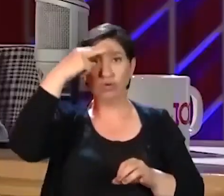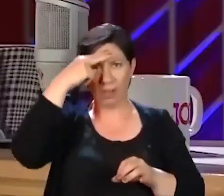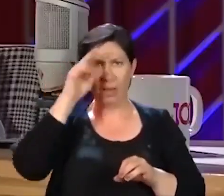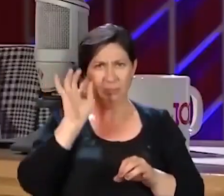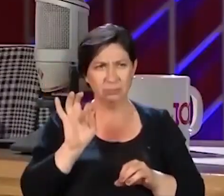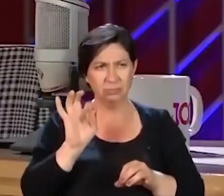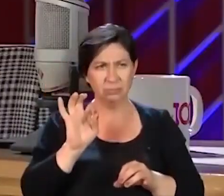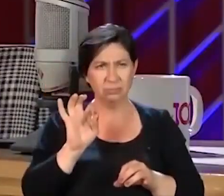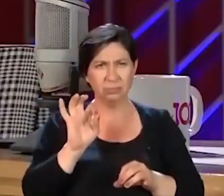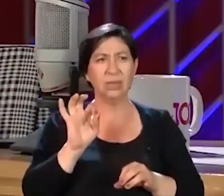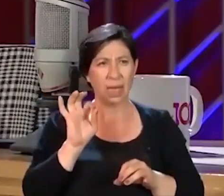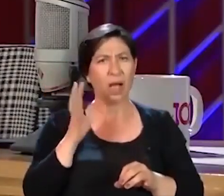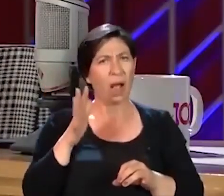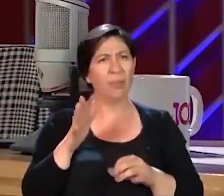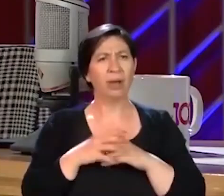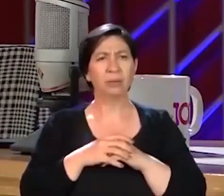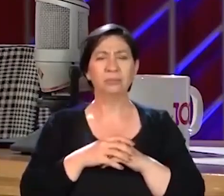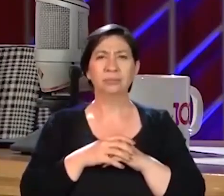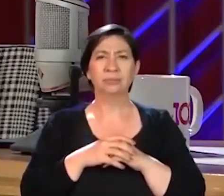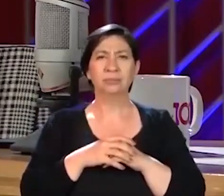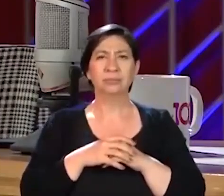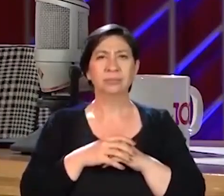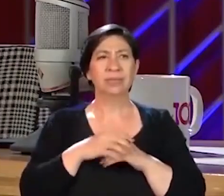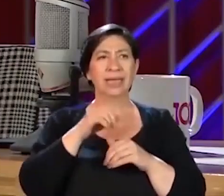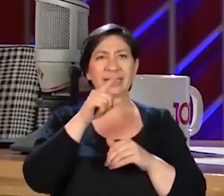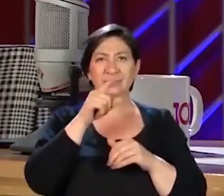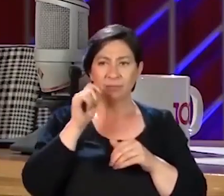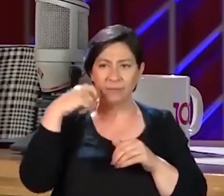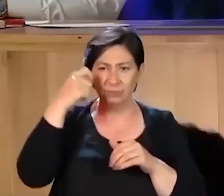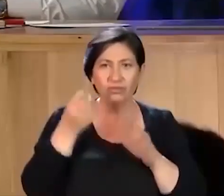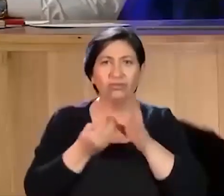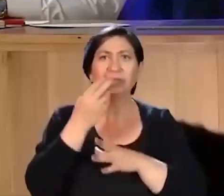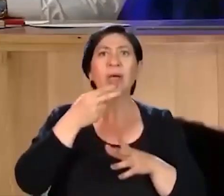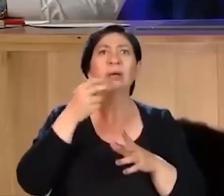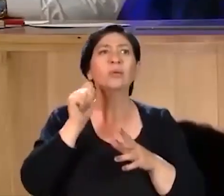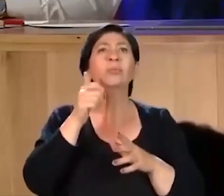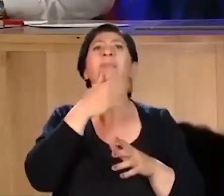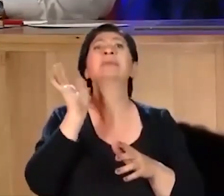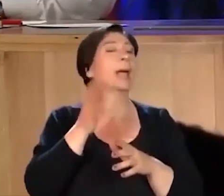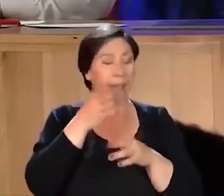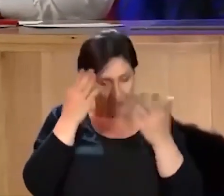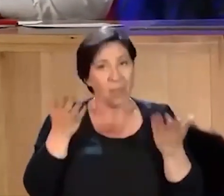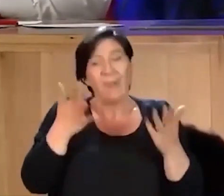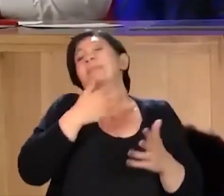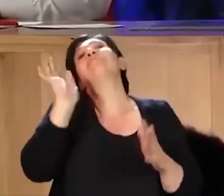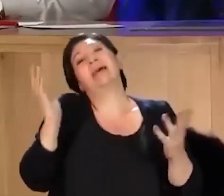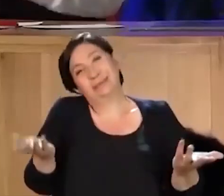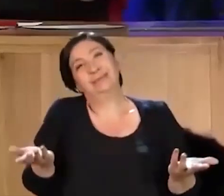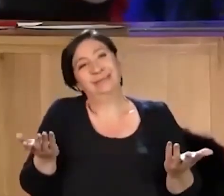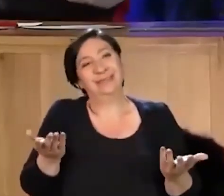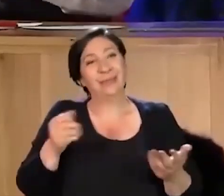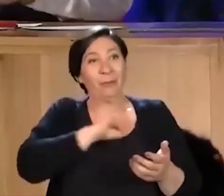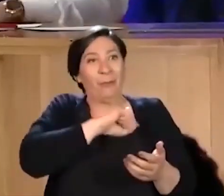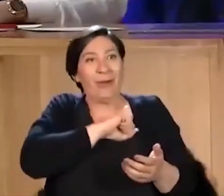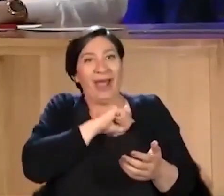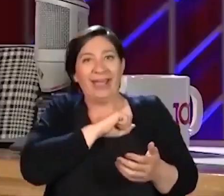geliyor? Galiba evet. İnsan filmin çıkacağı günü bilmez mi? Tabii bilmez. Yani şöyle bilmez.